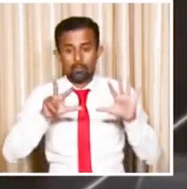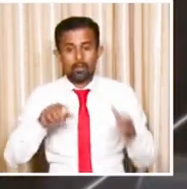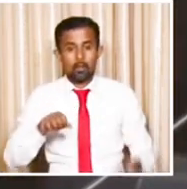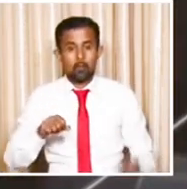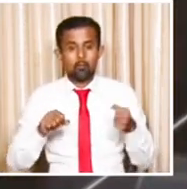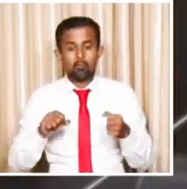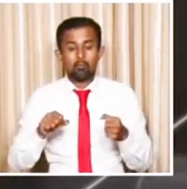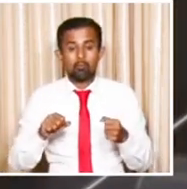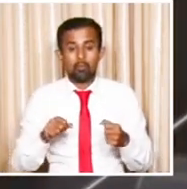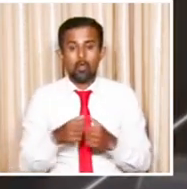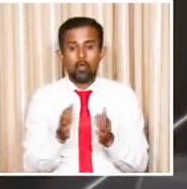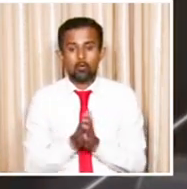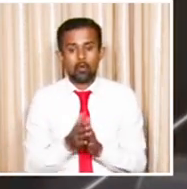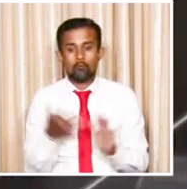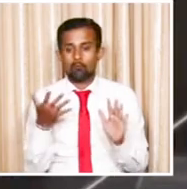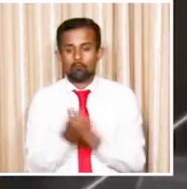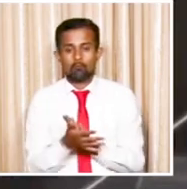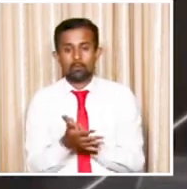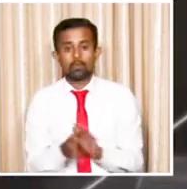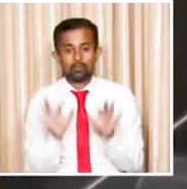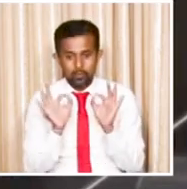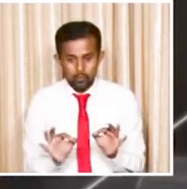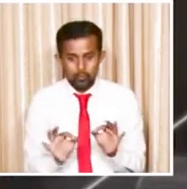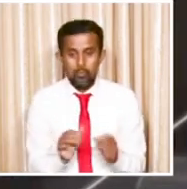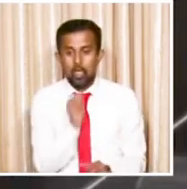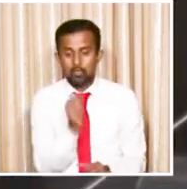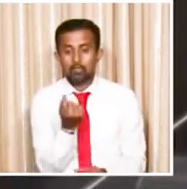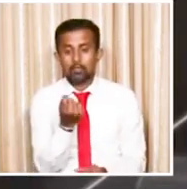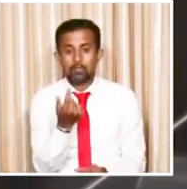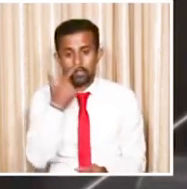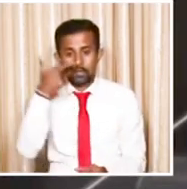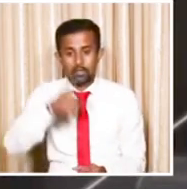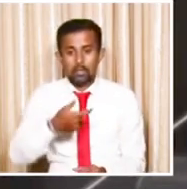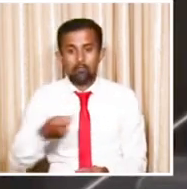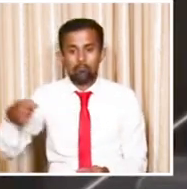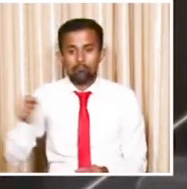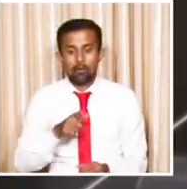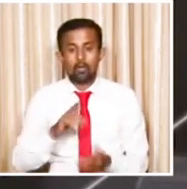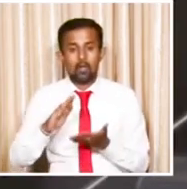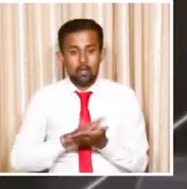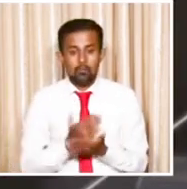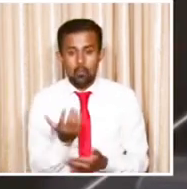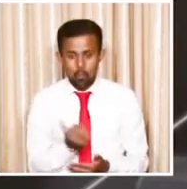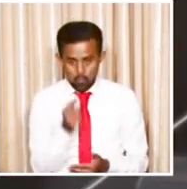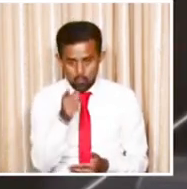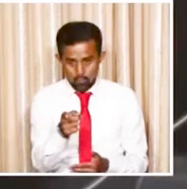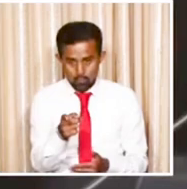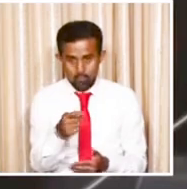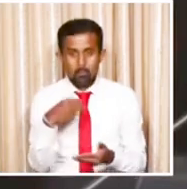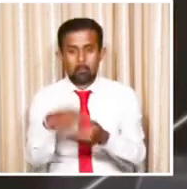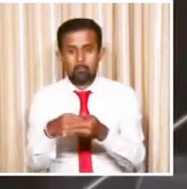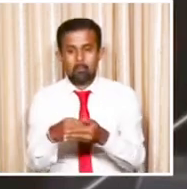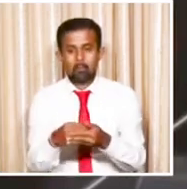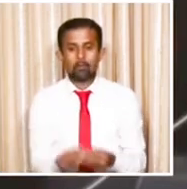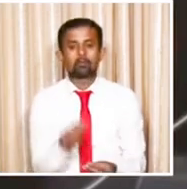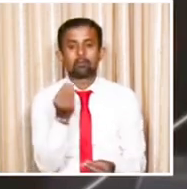සයිකලේ සේරම. හැබැයි ඒක වැරදි. අද හරි මිලට හැමෝම තෙල් ගහනවා. හැබැයි සහනාධාර ලැබිය යුත්තට අපි ඒව බලා ගන්න